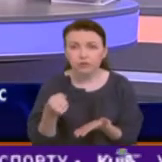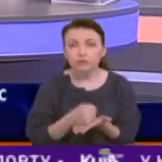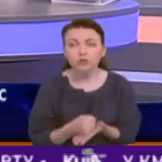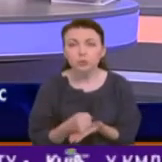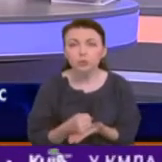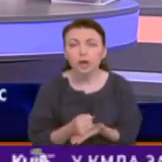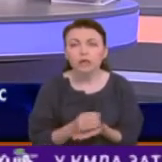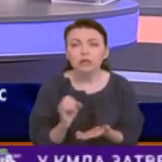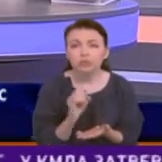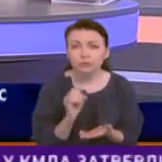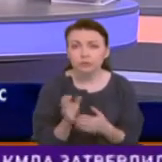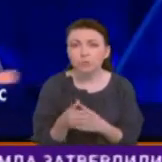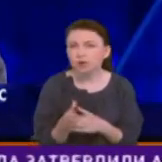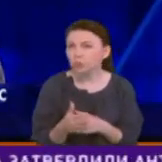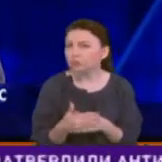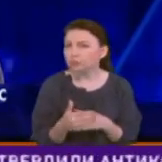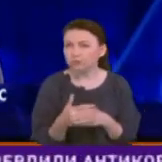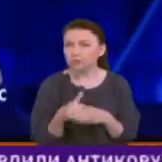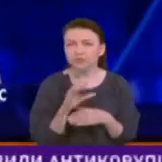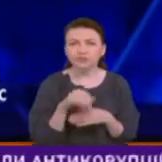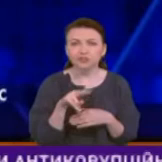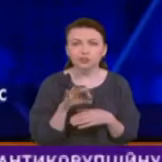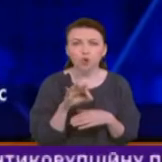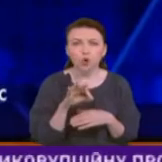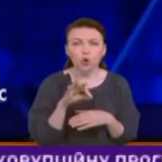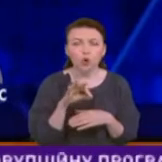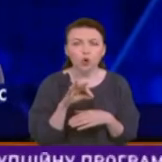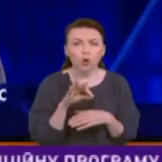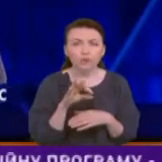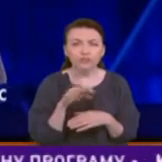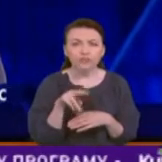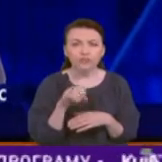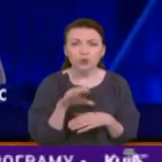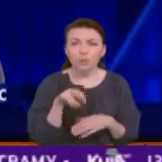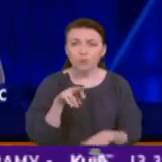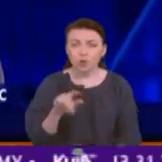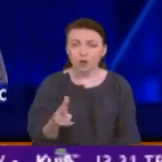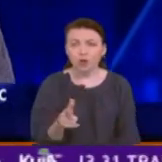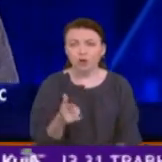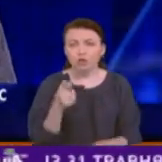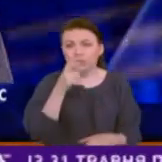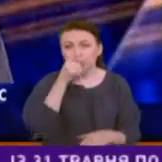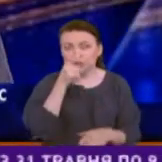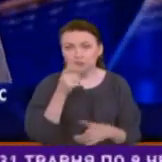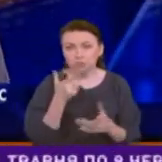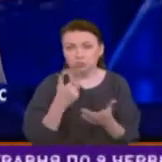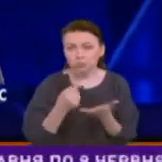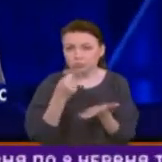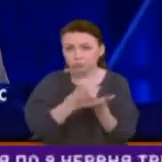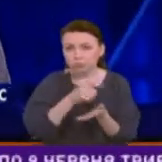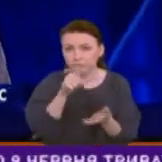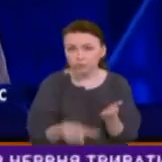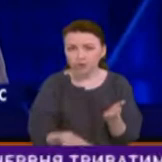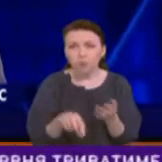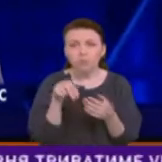на єпископа Маріупольського, здається, що Відіопольського в титулярії буде значитися з грецьким громадянством, буде інкорпорована людина, єпископ